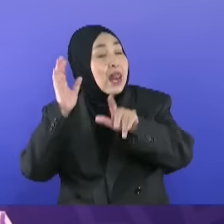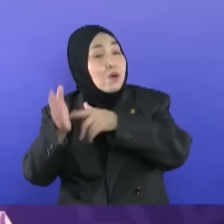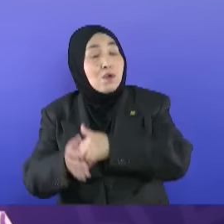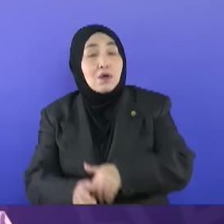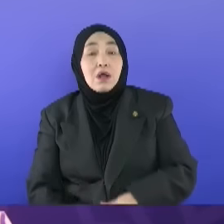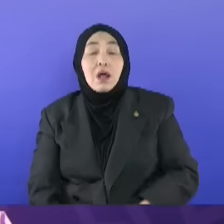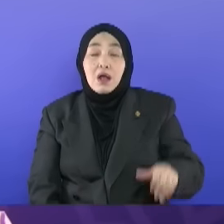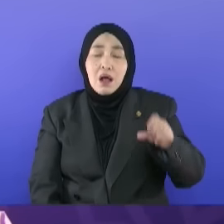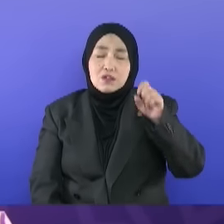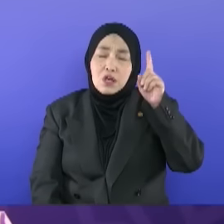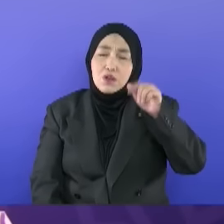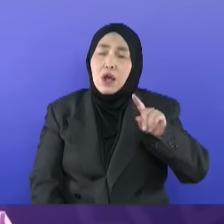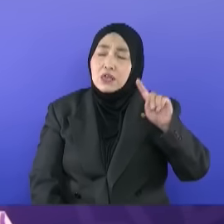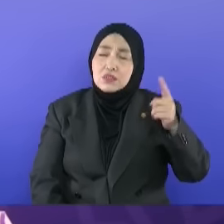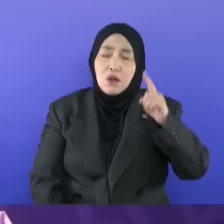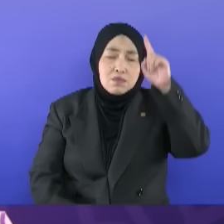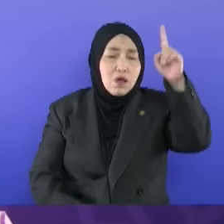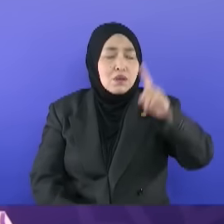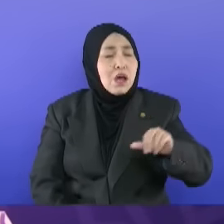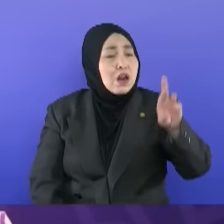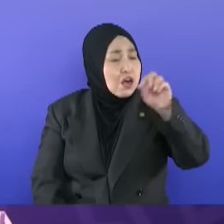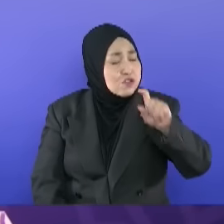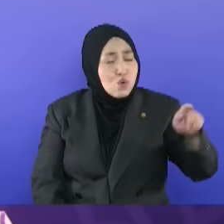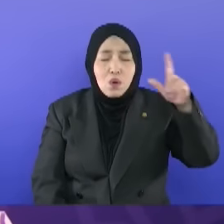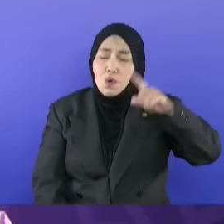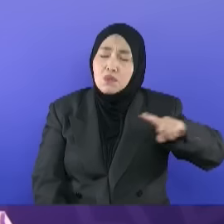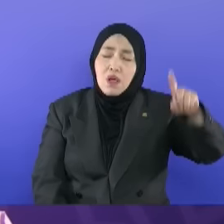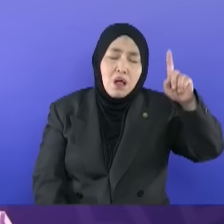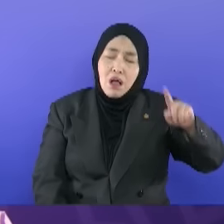begini. Asyhadu anna muhammadar rasulullah.